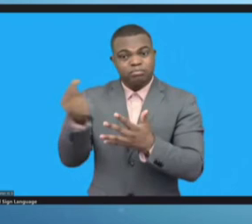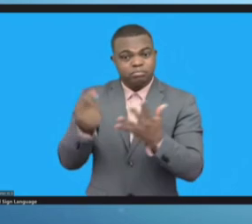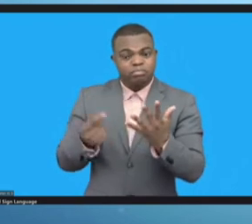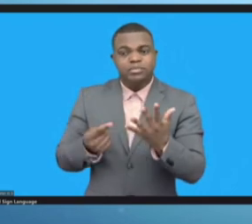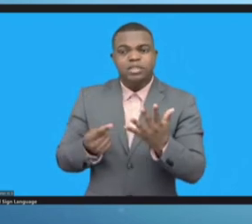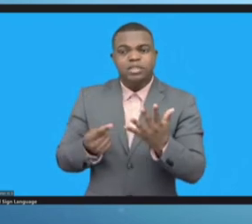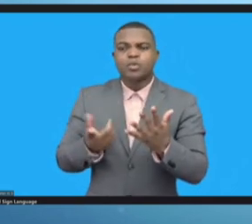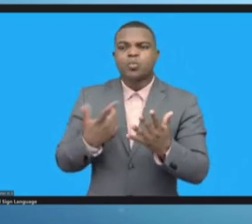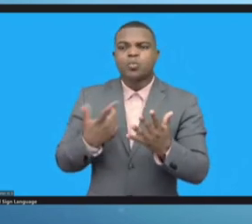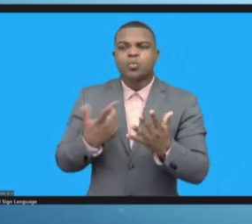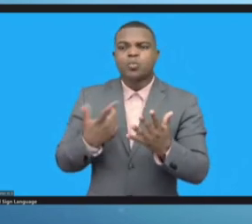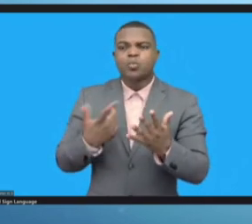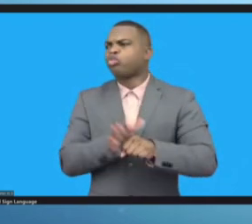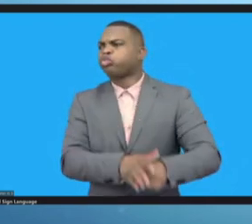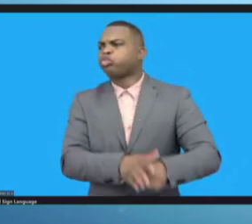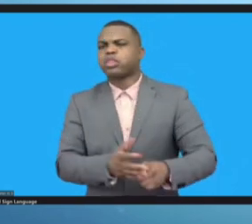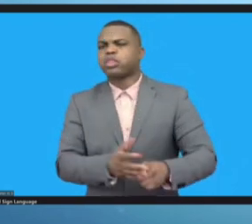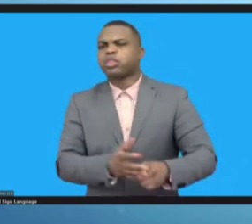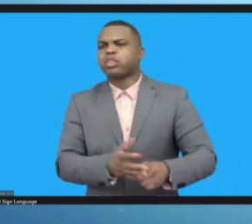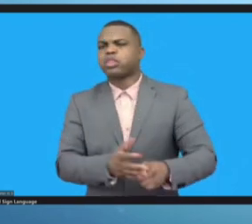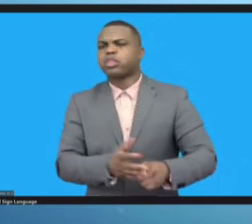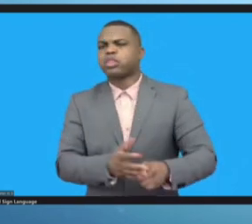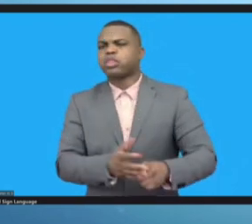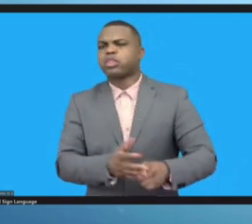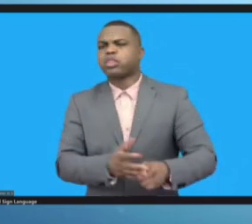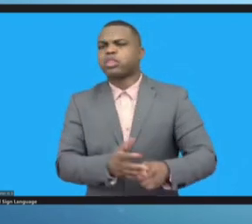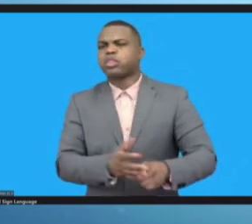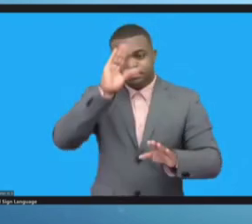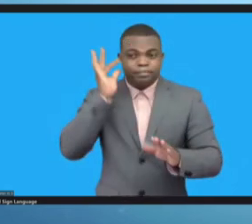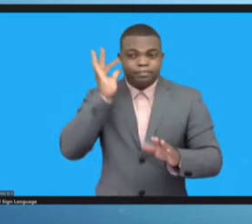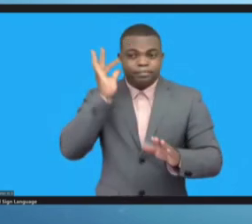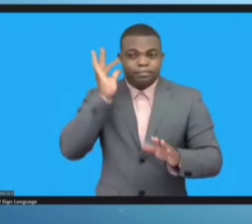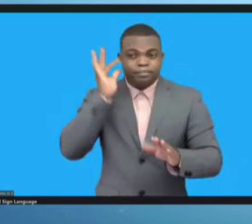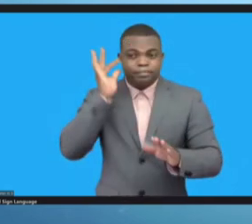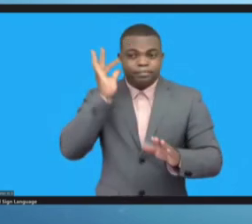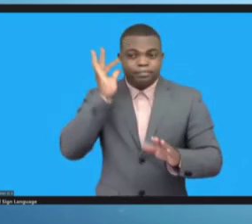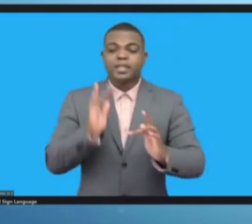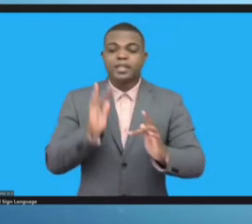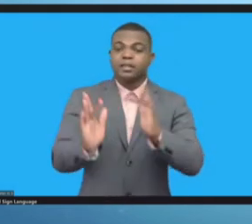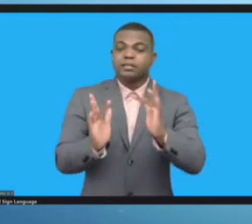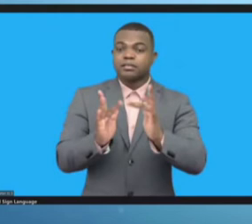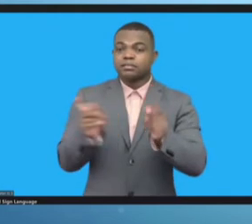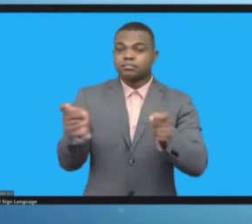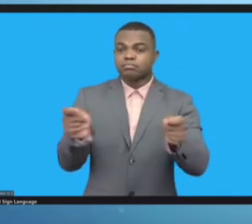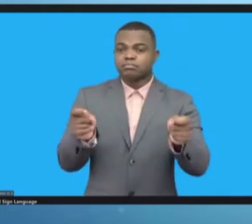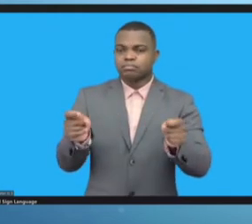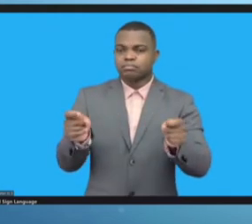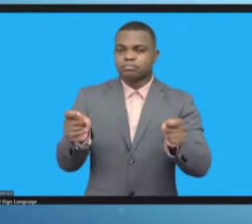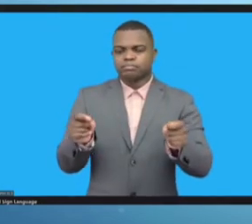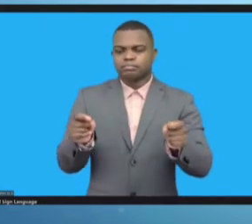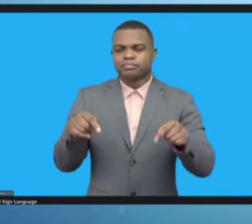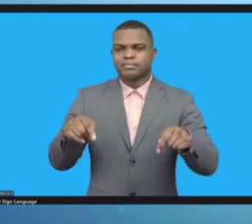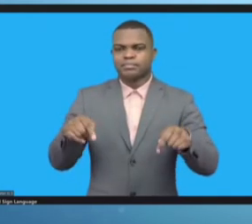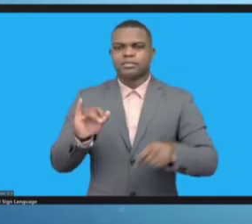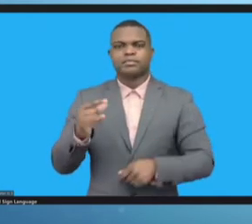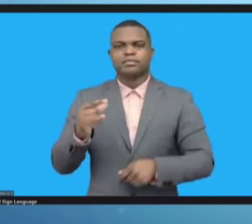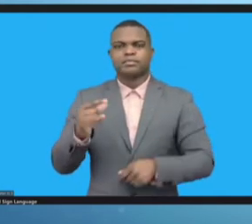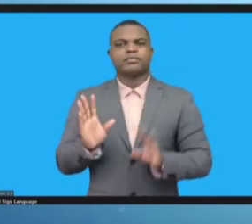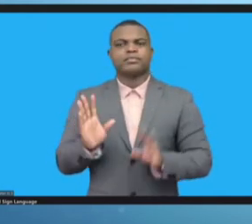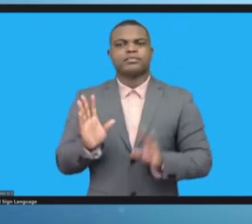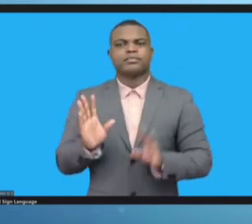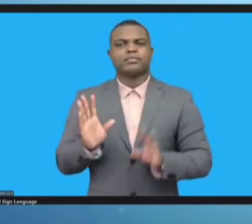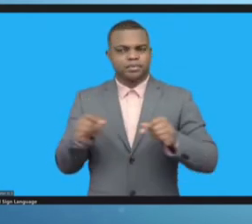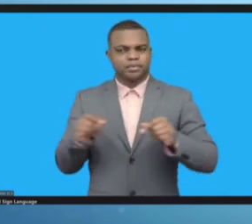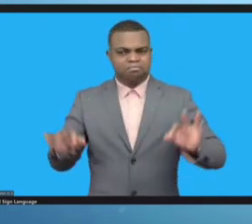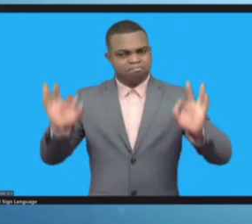ce forum de gouvernance de l'Internet répond à ces questions tout en rassemblant tous les acteurs concernés.